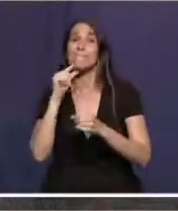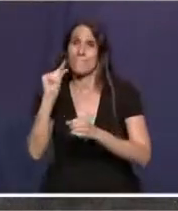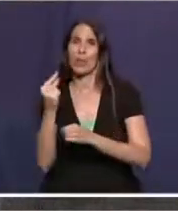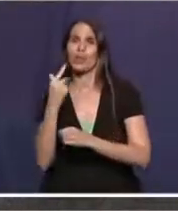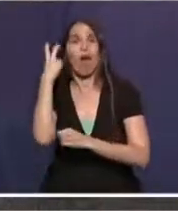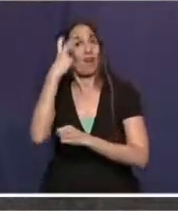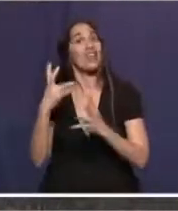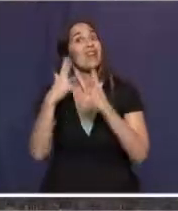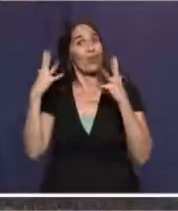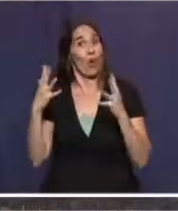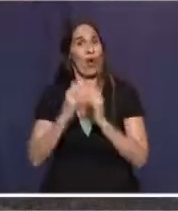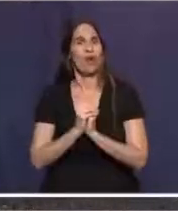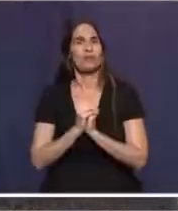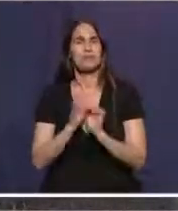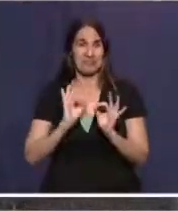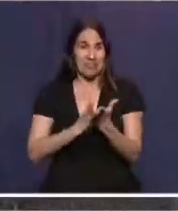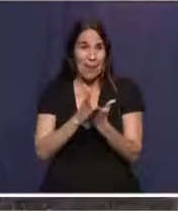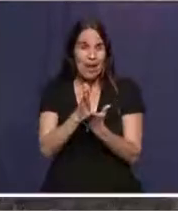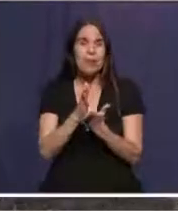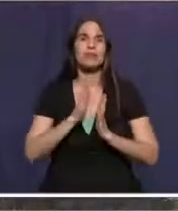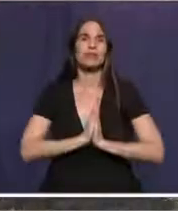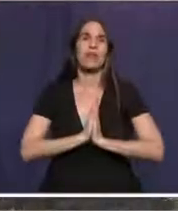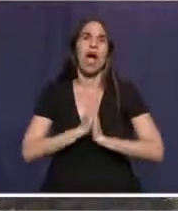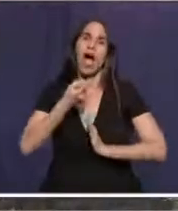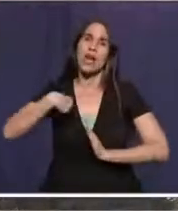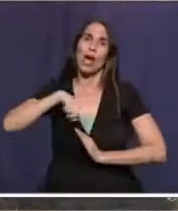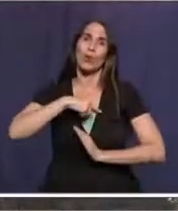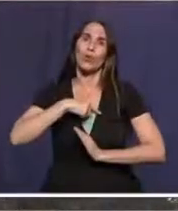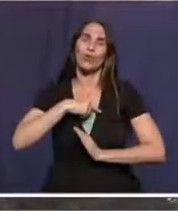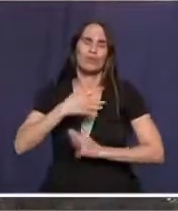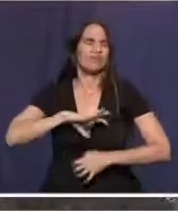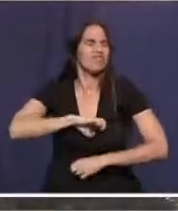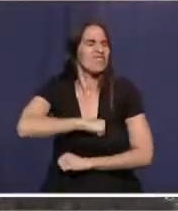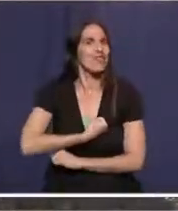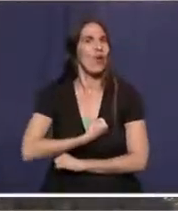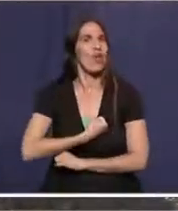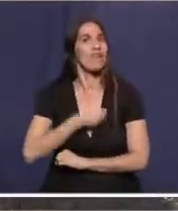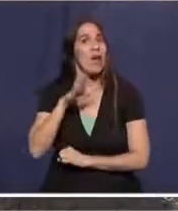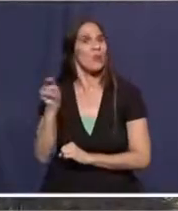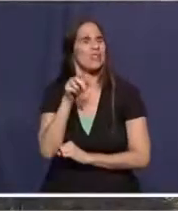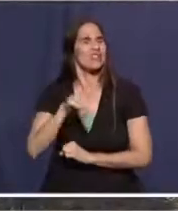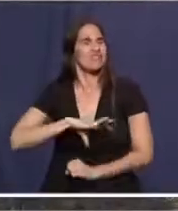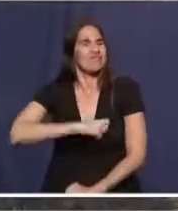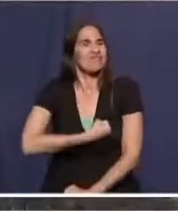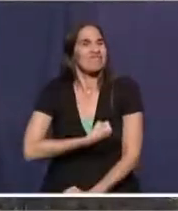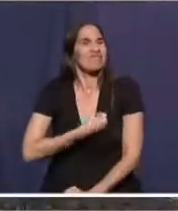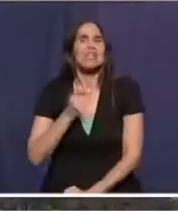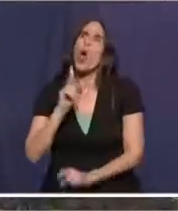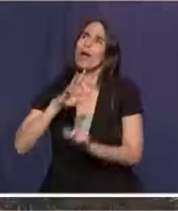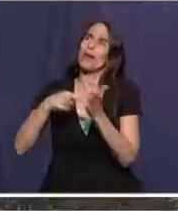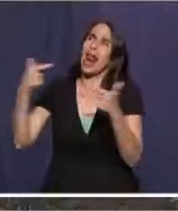ערבי גדול. למען האמת, אנחנו בשברון לב גם בנושא הזה, לא רק בגלל